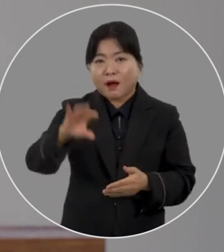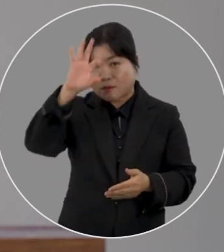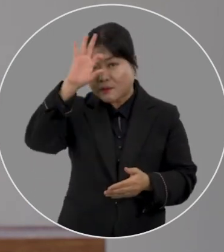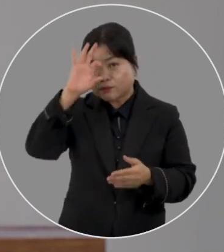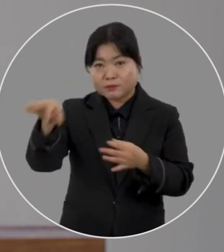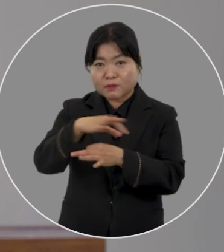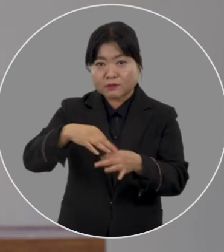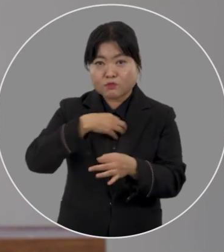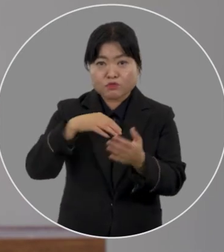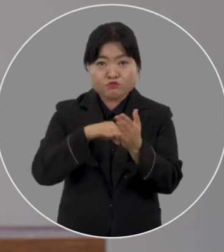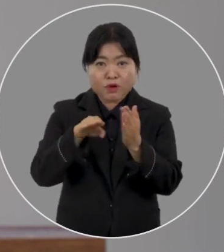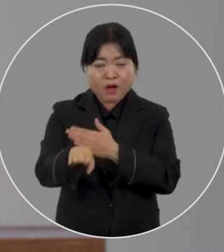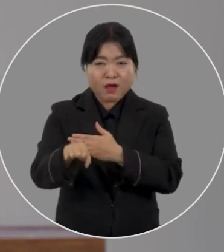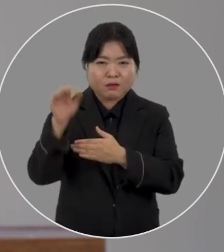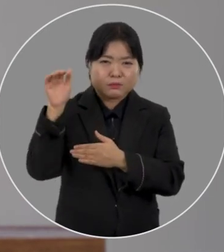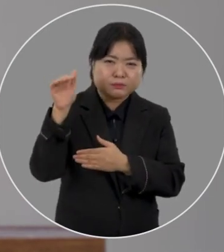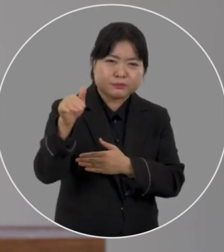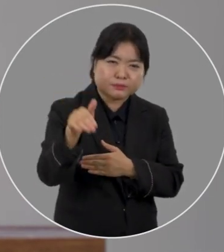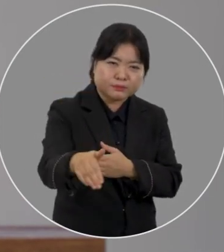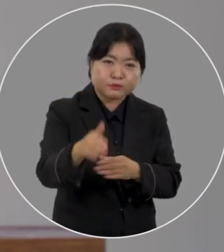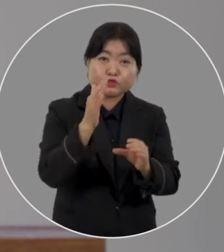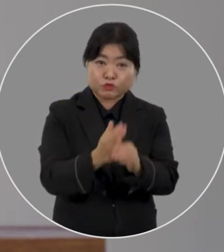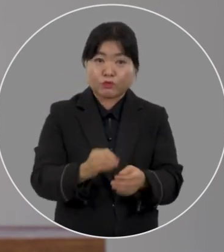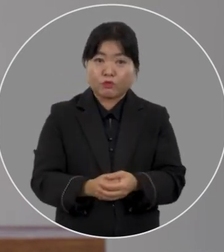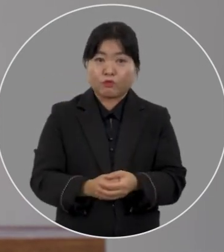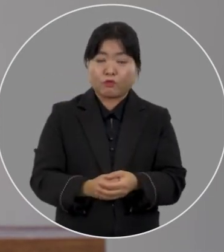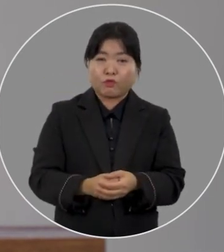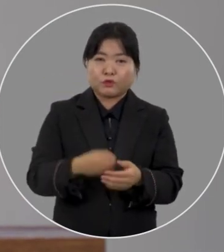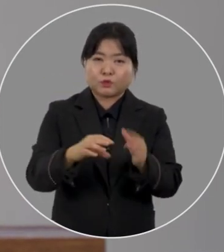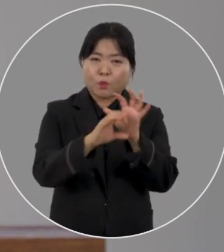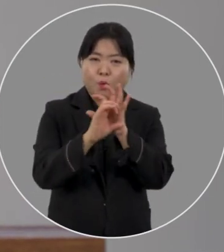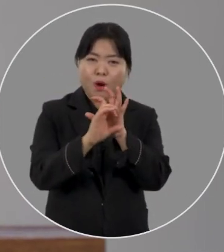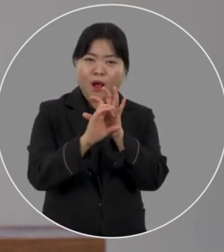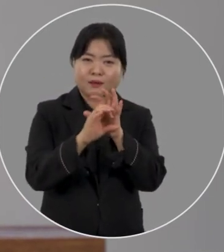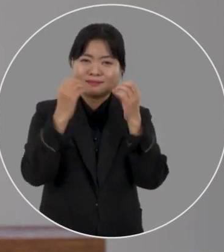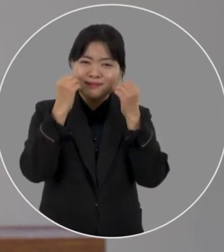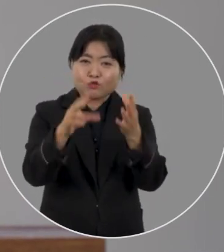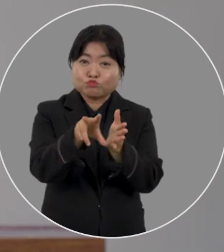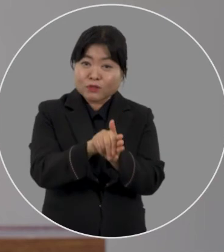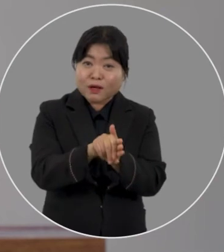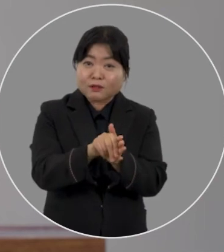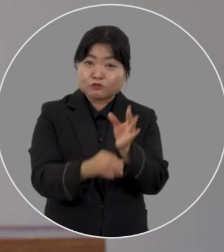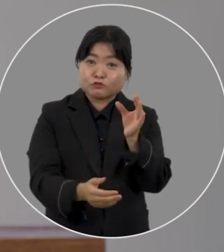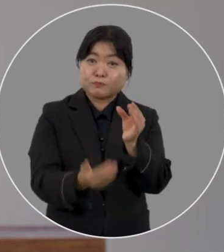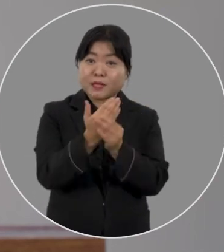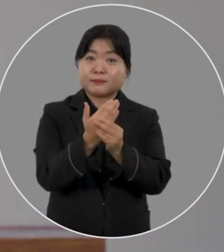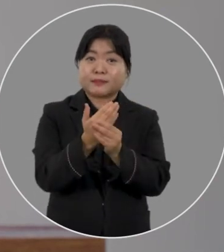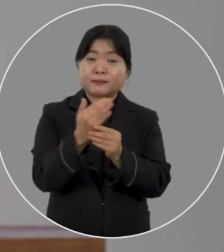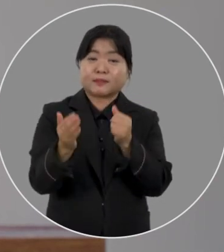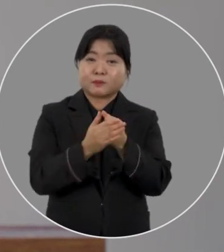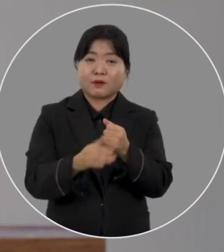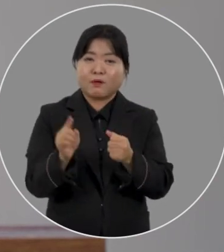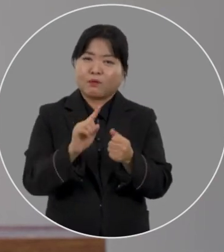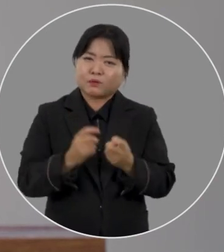IMF 경제위기 이후에 계속 저성장 상태고 또 코로나라고 하는 또 새로운 이제 문제가 이제 출현하게 되면서 어떻게